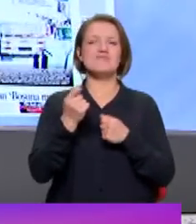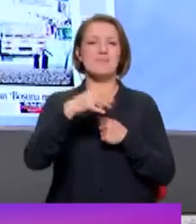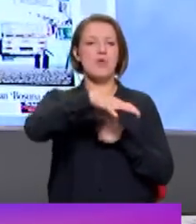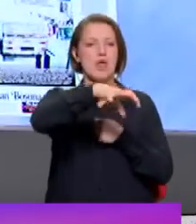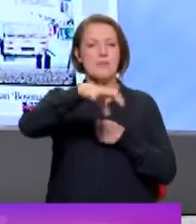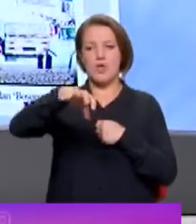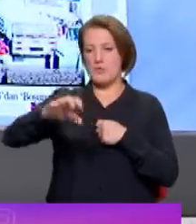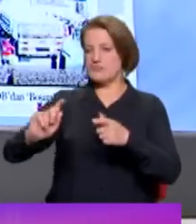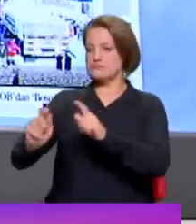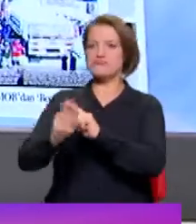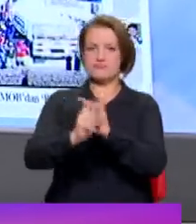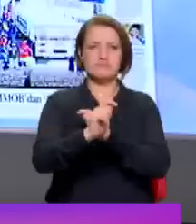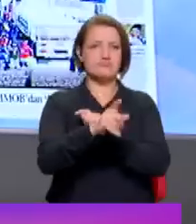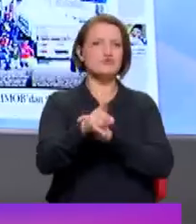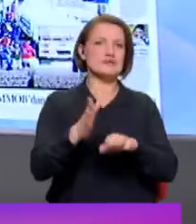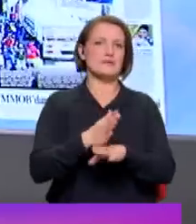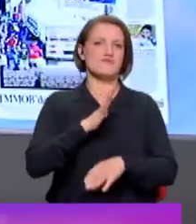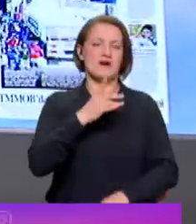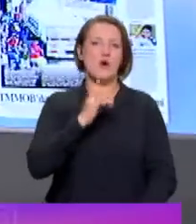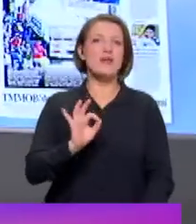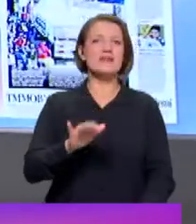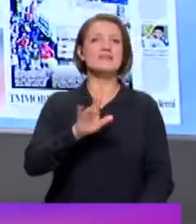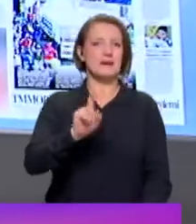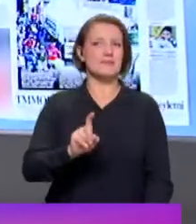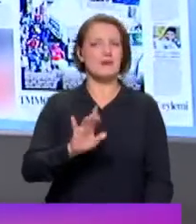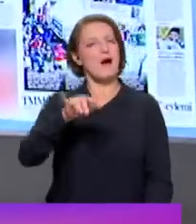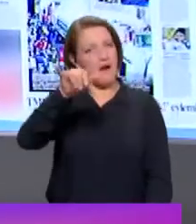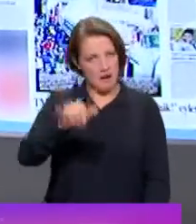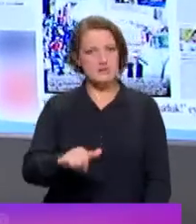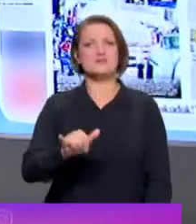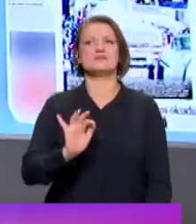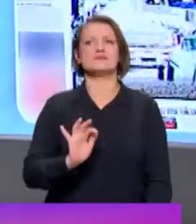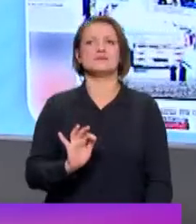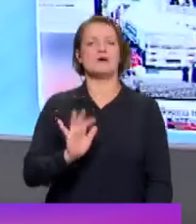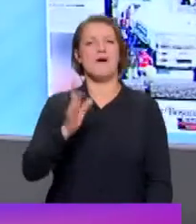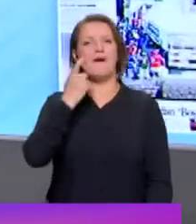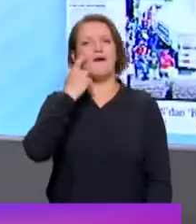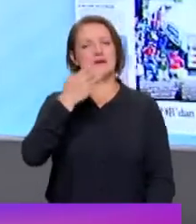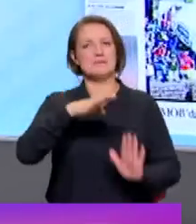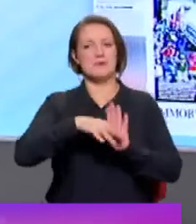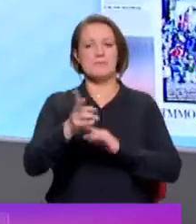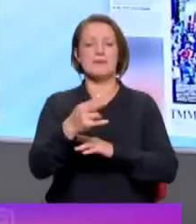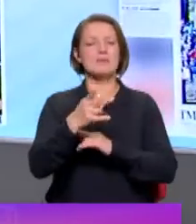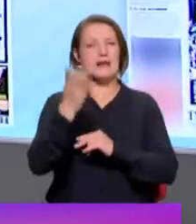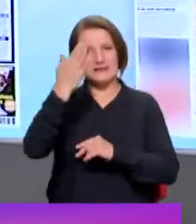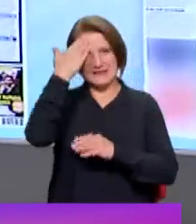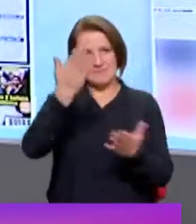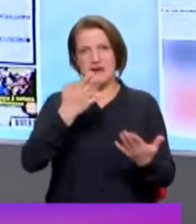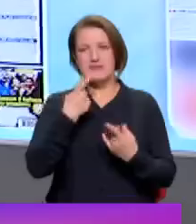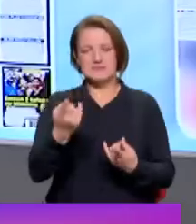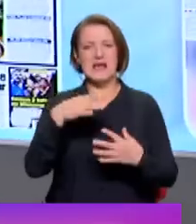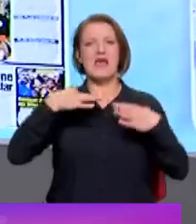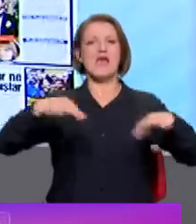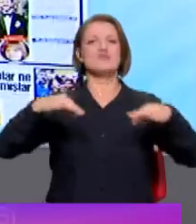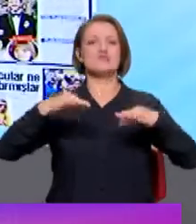bölgesel olarak değişim gösteriyorsa Bunun da bir sebebi var Öyle değil mi haklısınız hayırlı yayınlar Balıkesir'den Selamlar demişsiniz